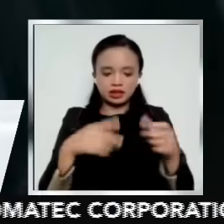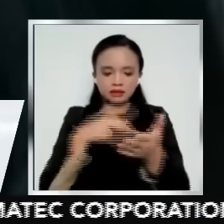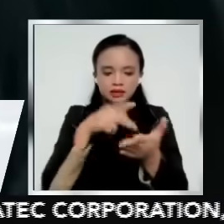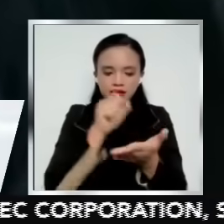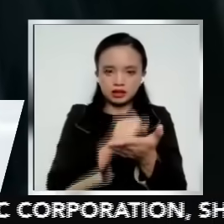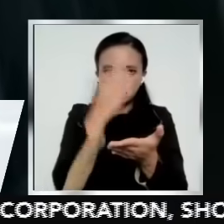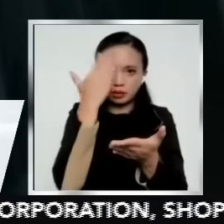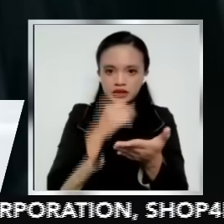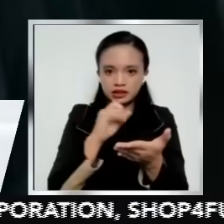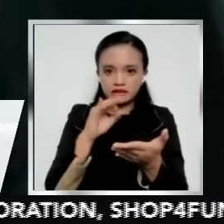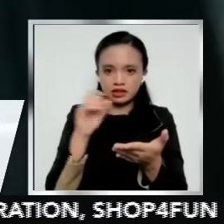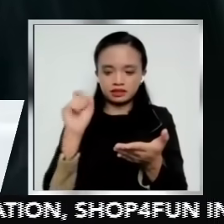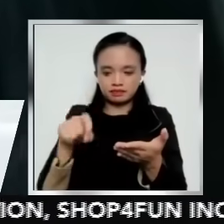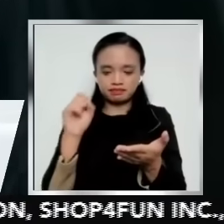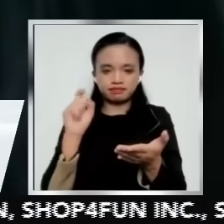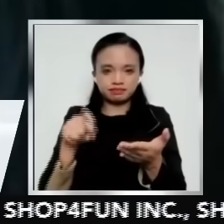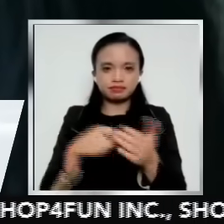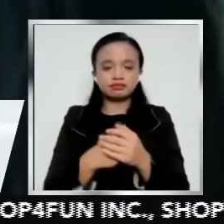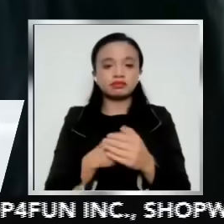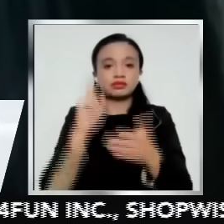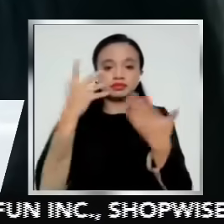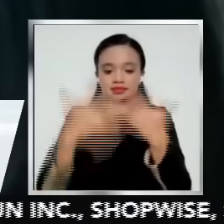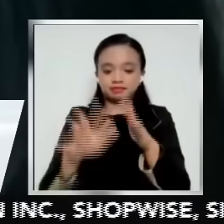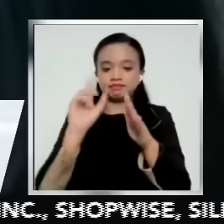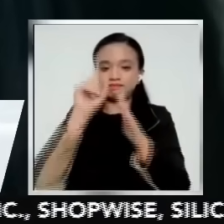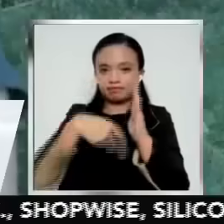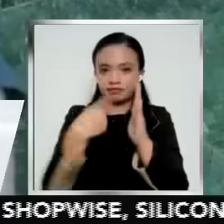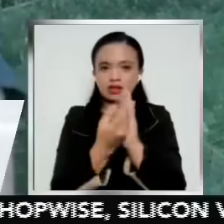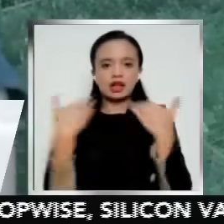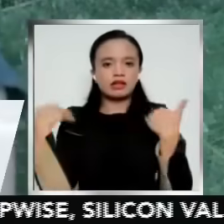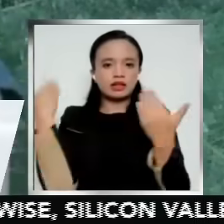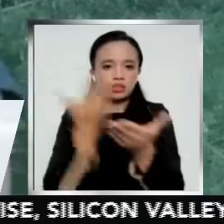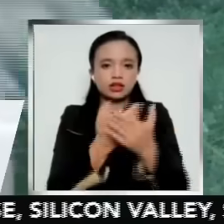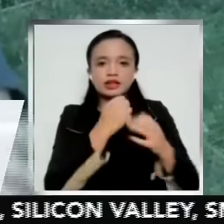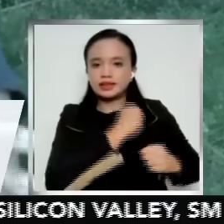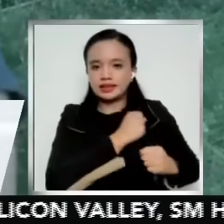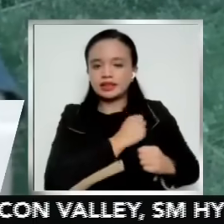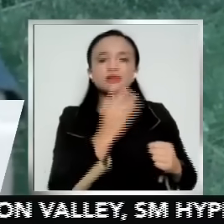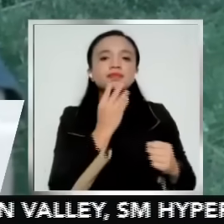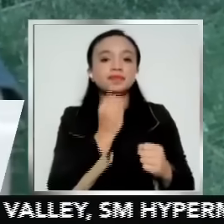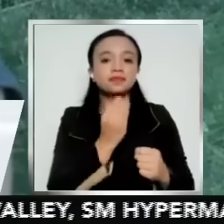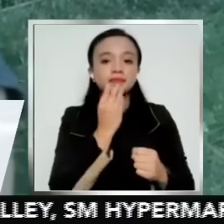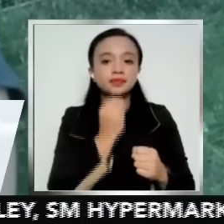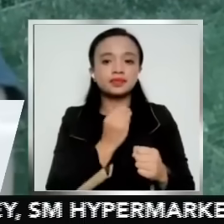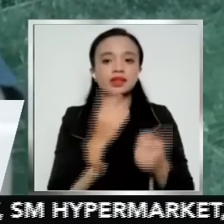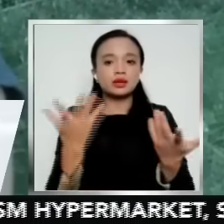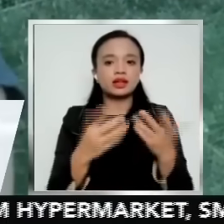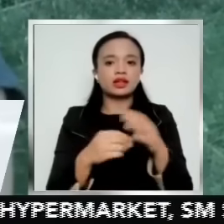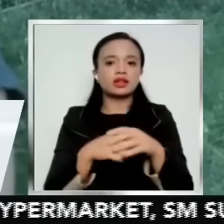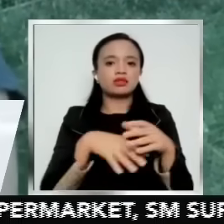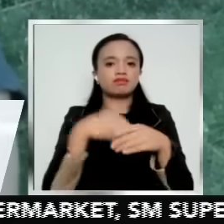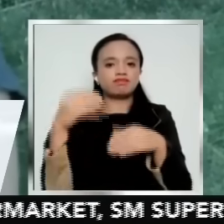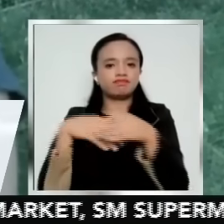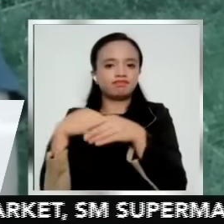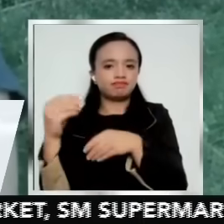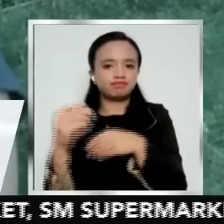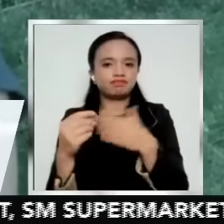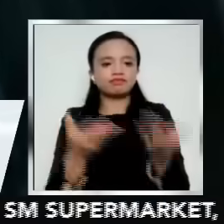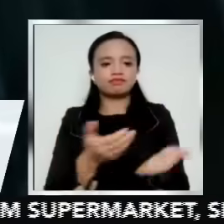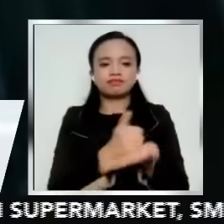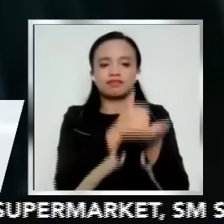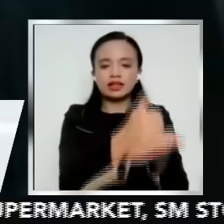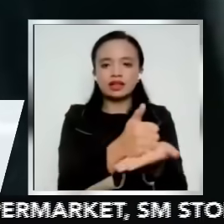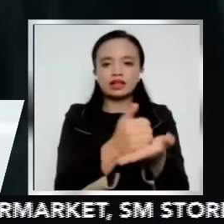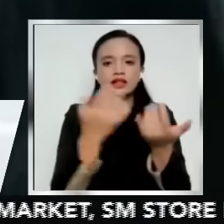it. Pagka isang oras, may dumating ng sundalong Israeli na naglabas sa kanila. Habang tuloy nilang